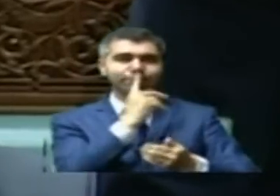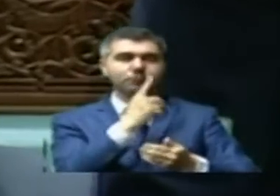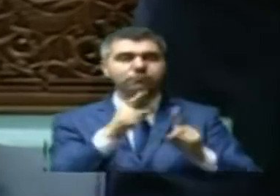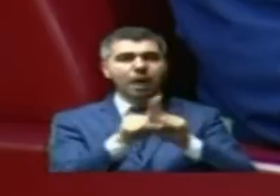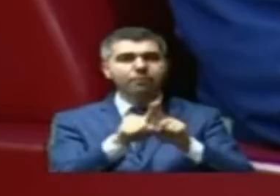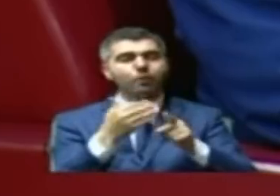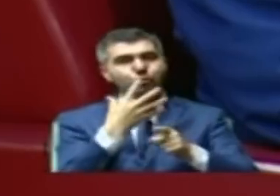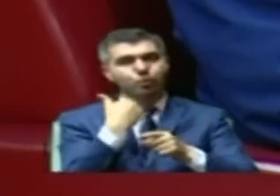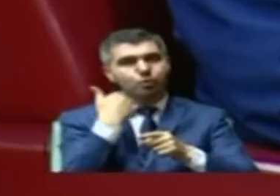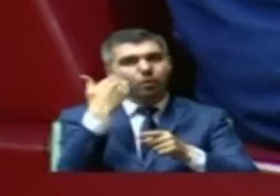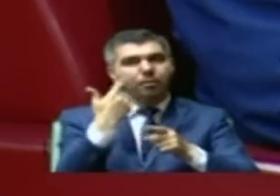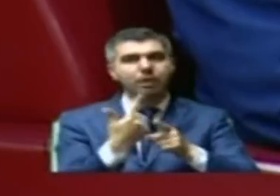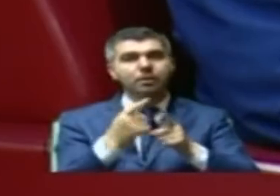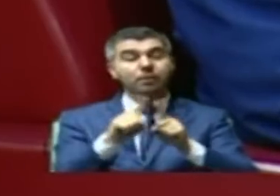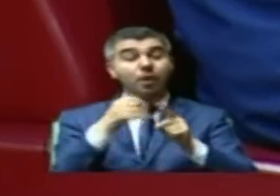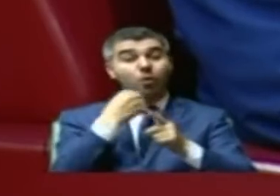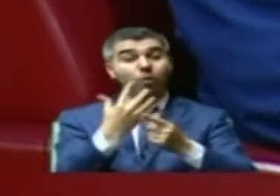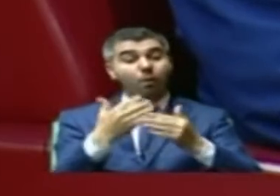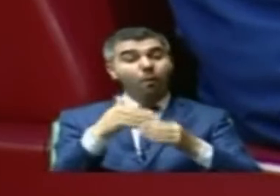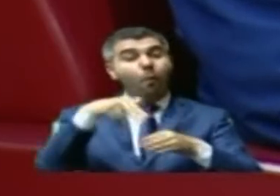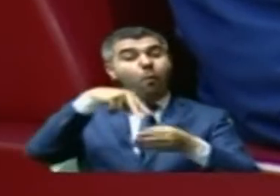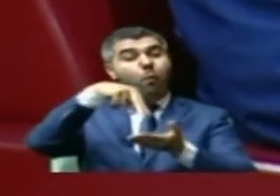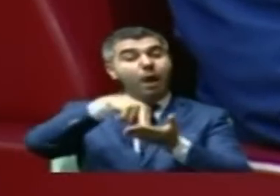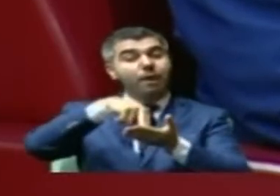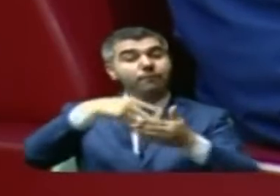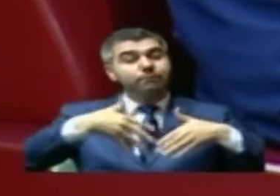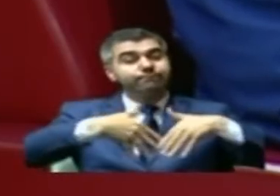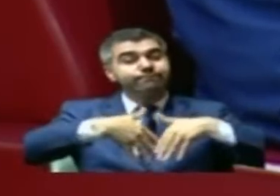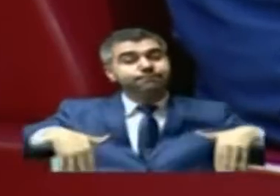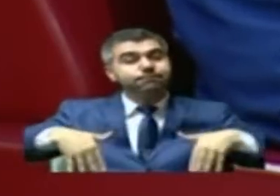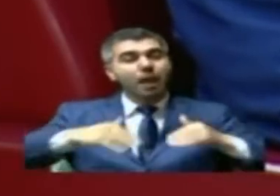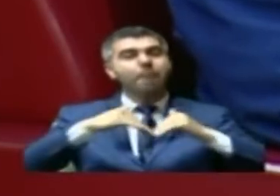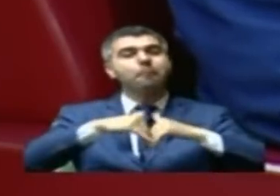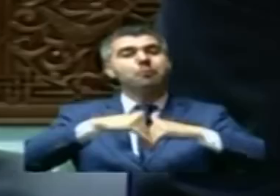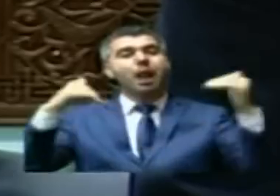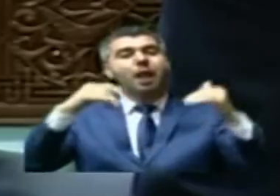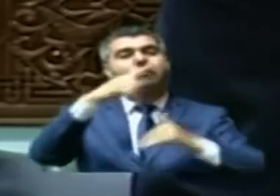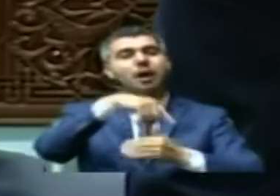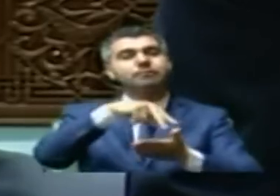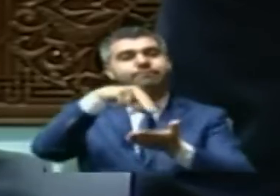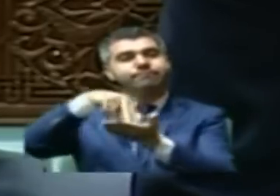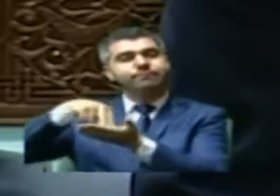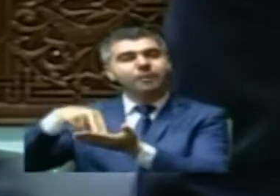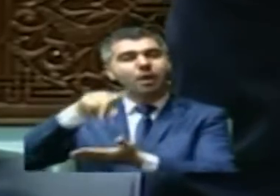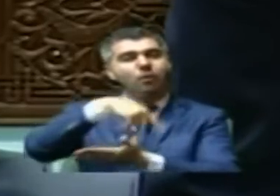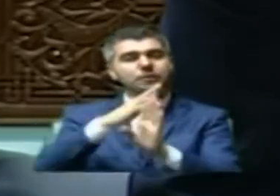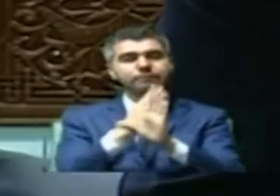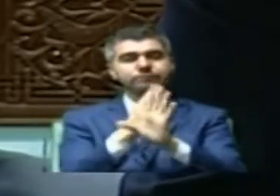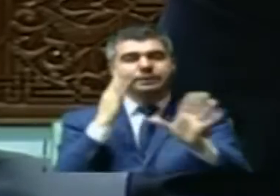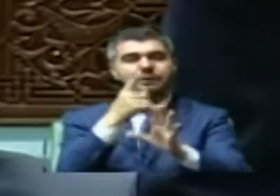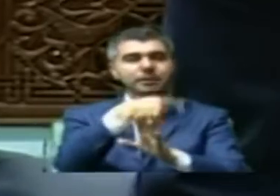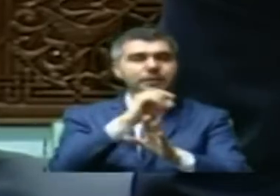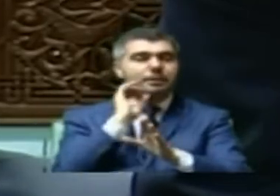السلمية أمام البرلمان واستهداف النشطاء الحقوقيين، بل أصبح استهداف ناشطين وشخصيات حقوقية